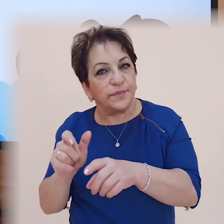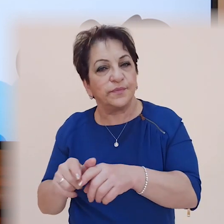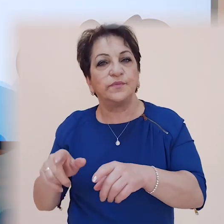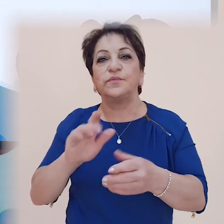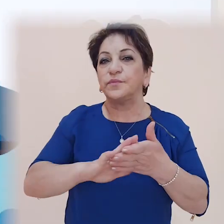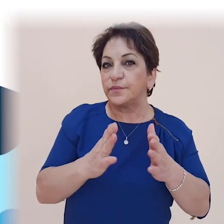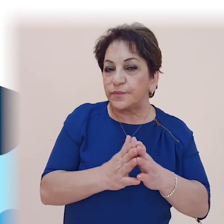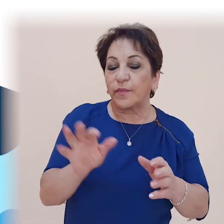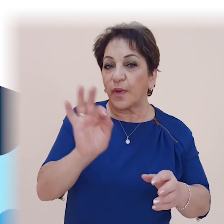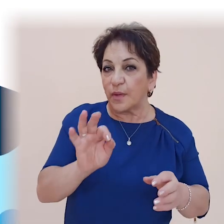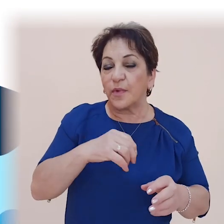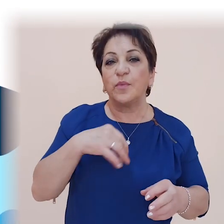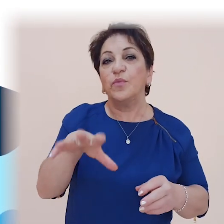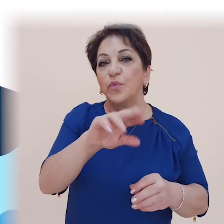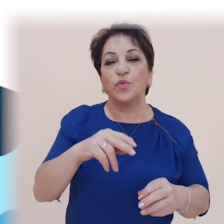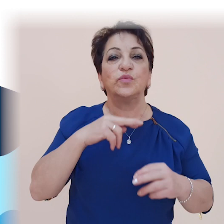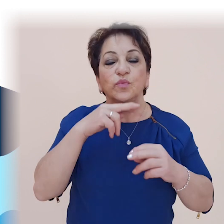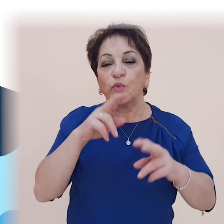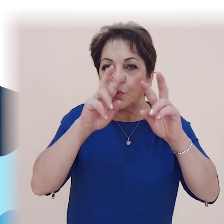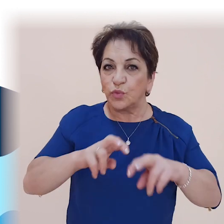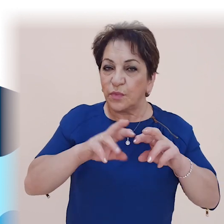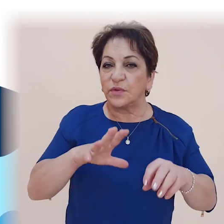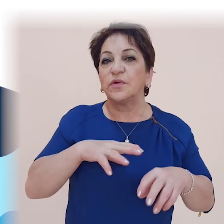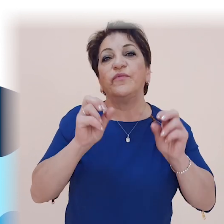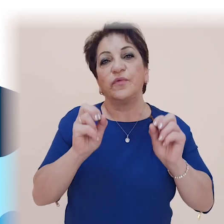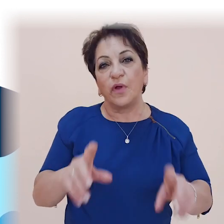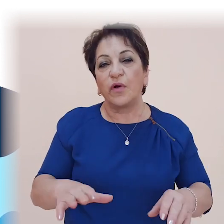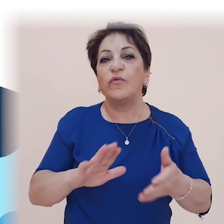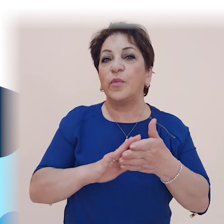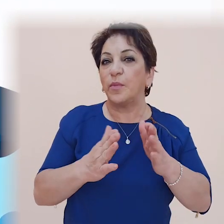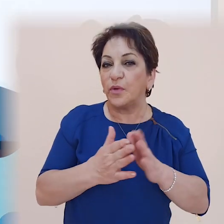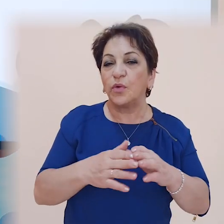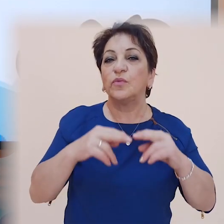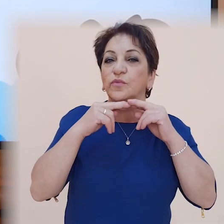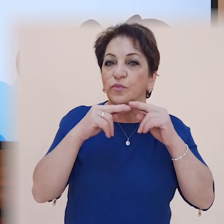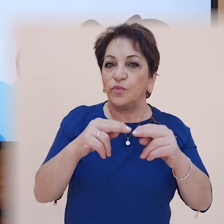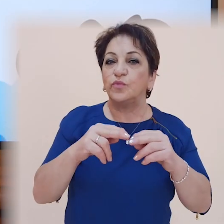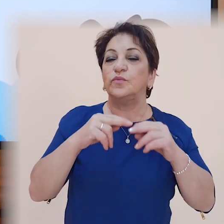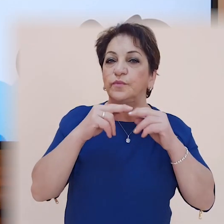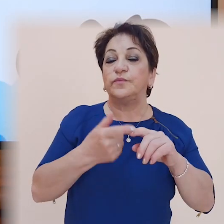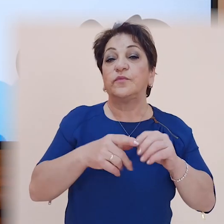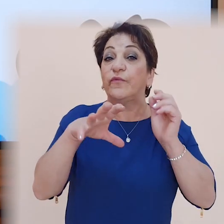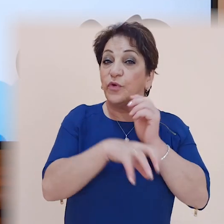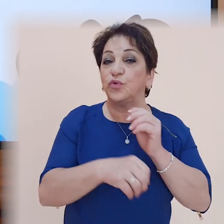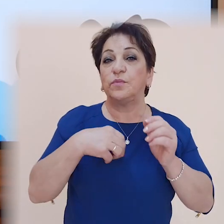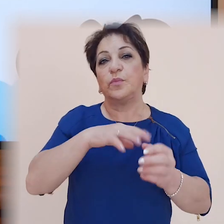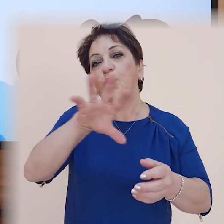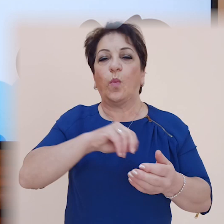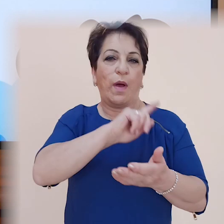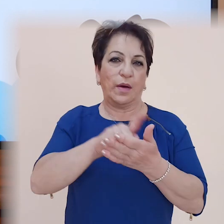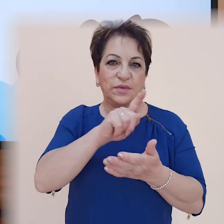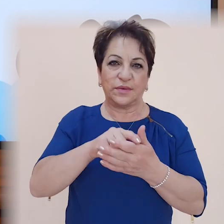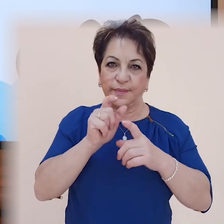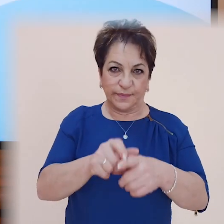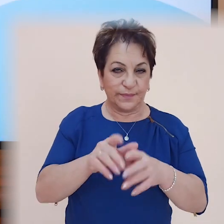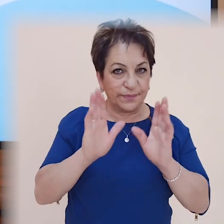և իրավիճակներ, կուսումն ասիրենք վտանգավոր իրավիճակներից խուսապելու կանունները և վերջում կպատասխանենք